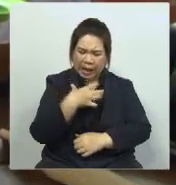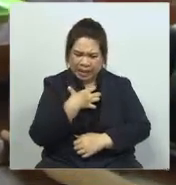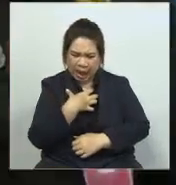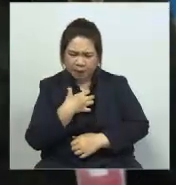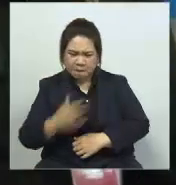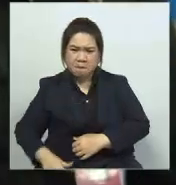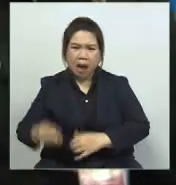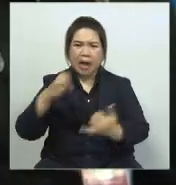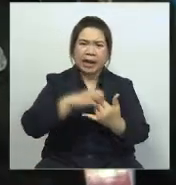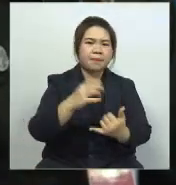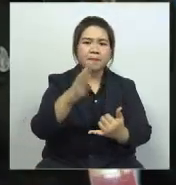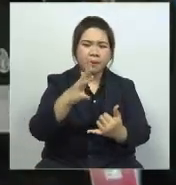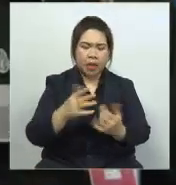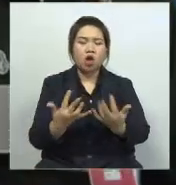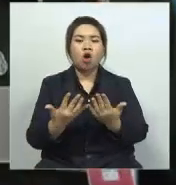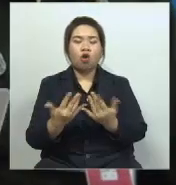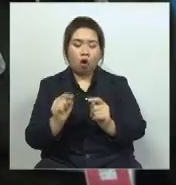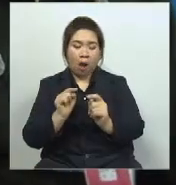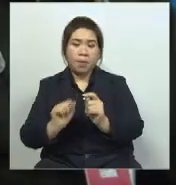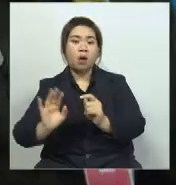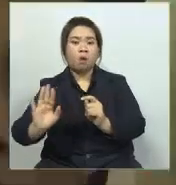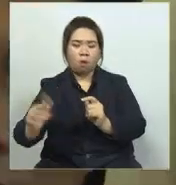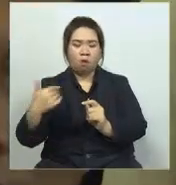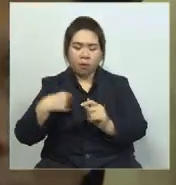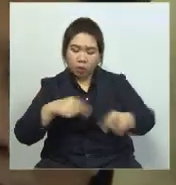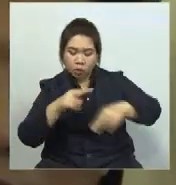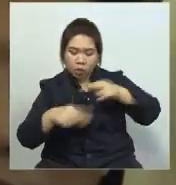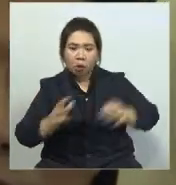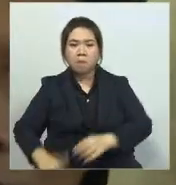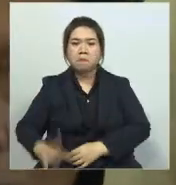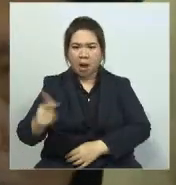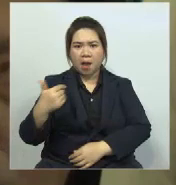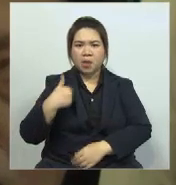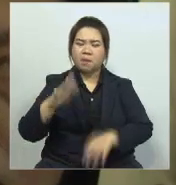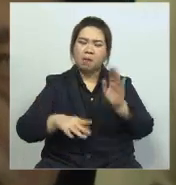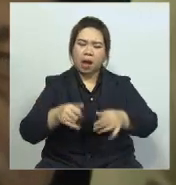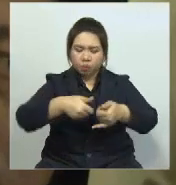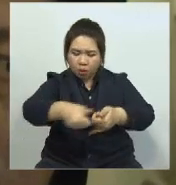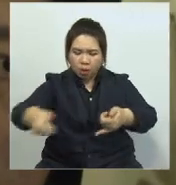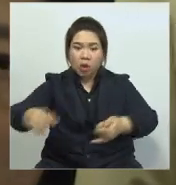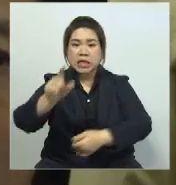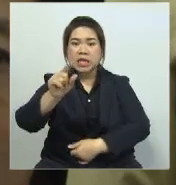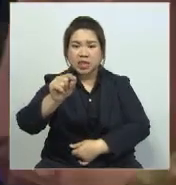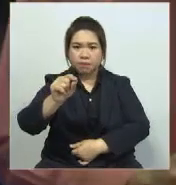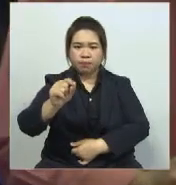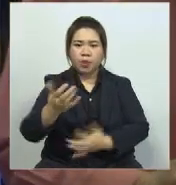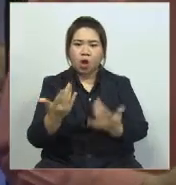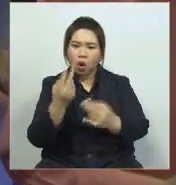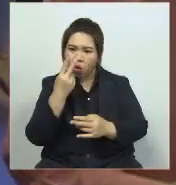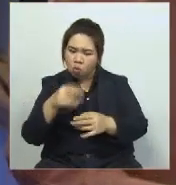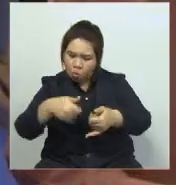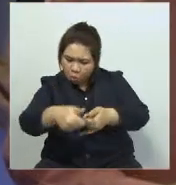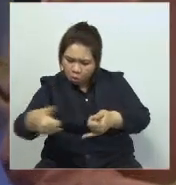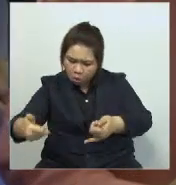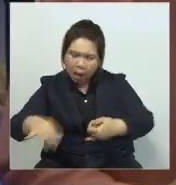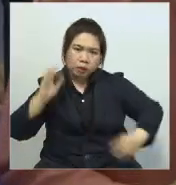ขึ้นโดยทางอำเภอได้ประชุมเตรียมแผนในการควบคุมสุนัขในพื้นที่ซึ่งมีประมาณ20ตัวพร้อมเฝ้าดูอาการสุนัขรว